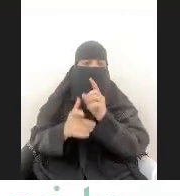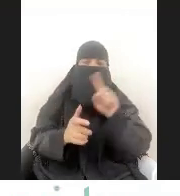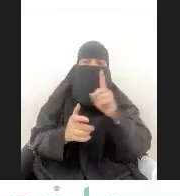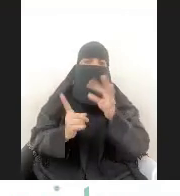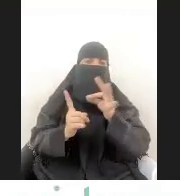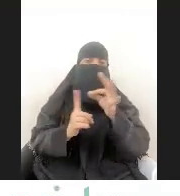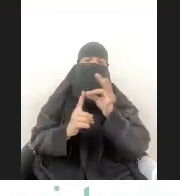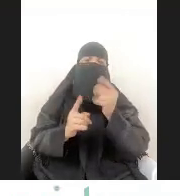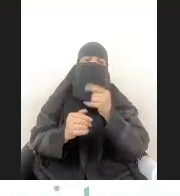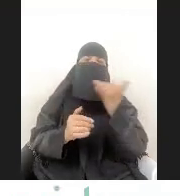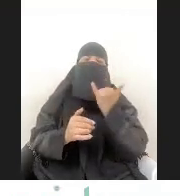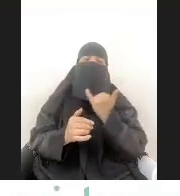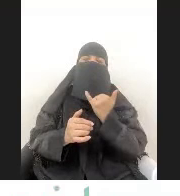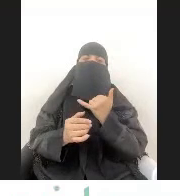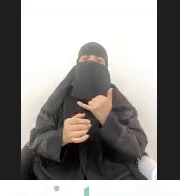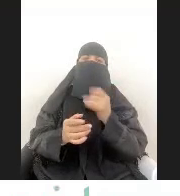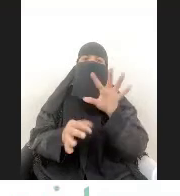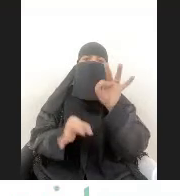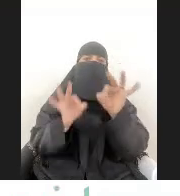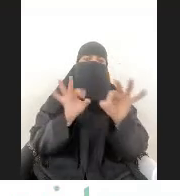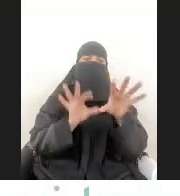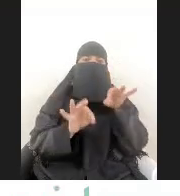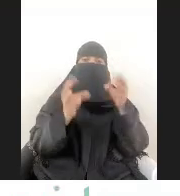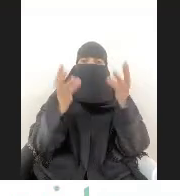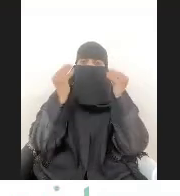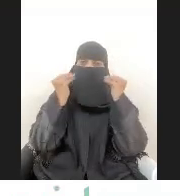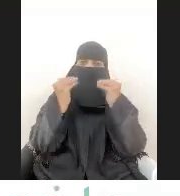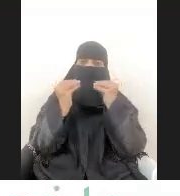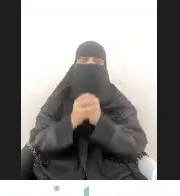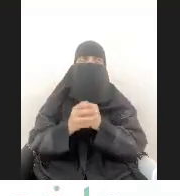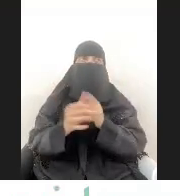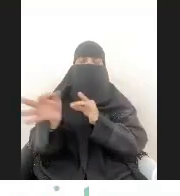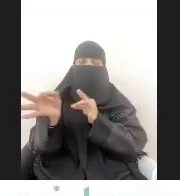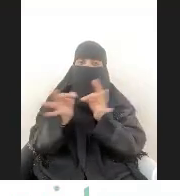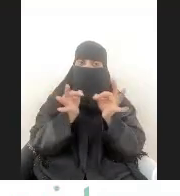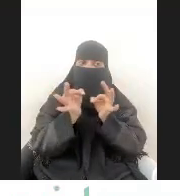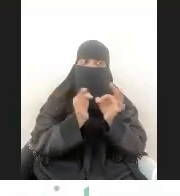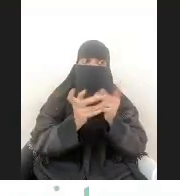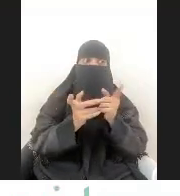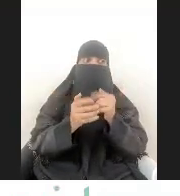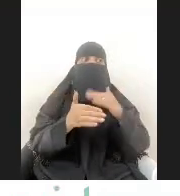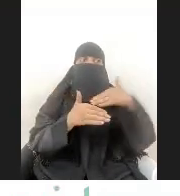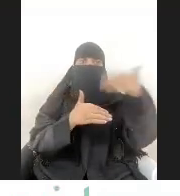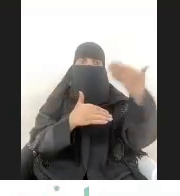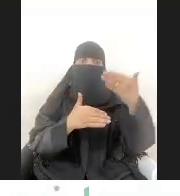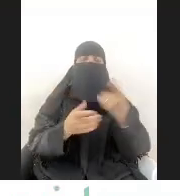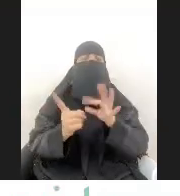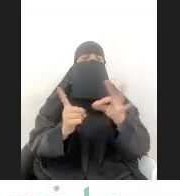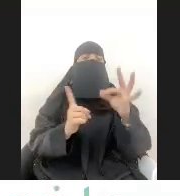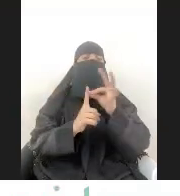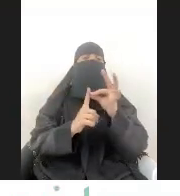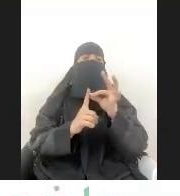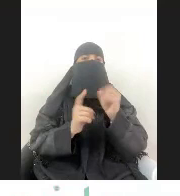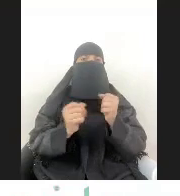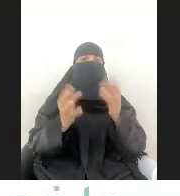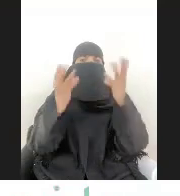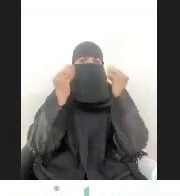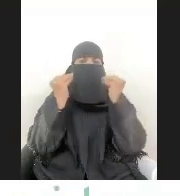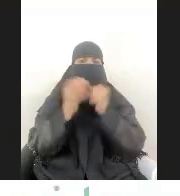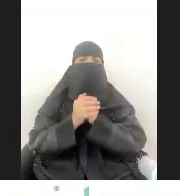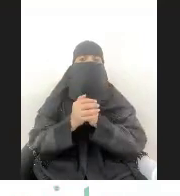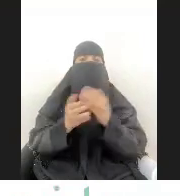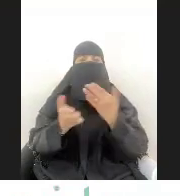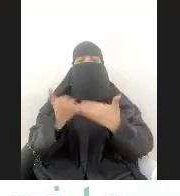التعلم المصغر، وكذلك التحكم بمخرجات التعلم المستهدفة، فلابد أن يحقق التفاعل ويقدم التغذية